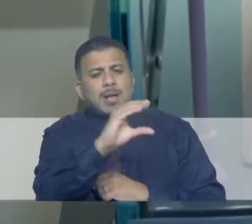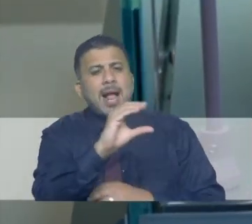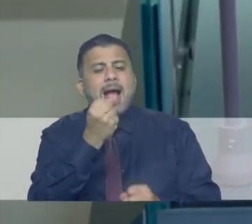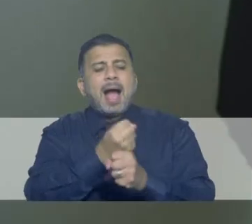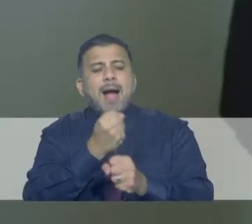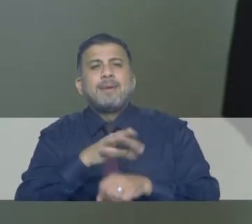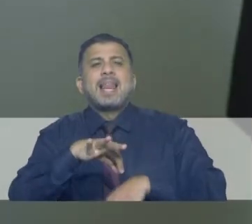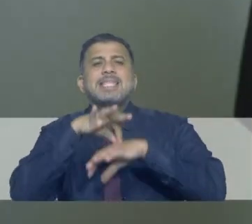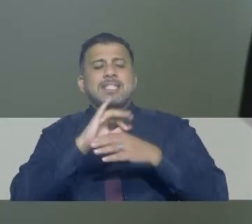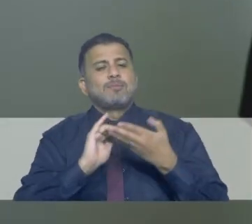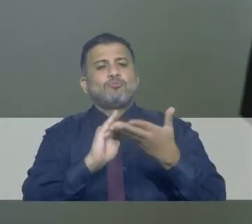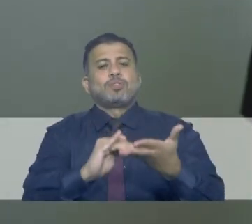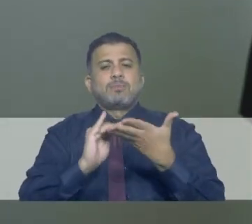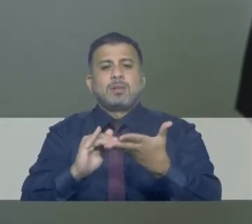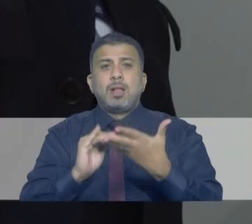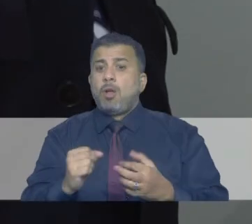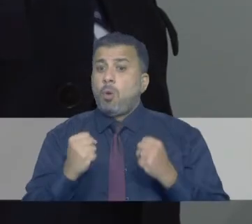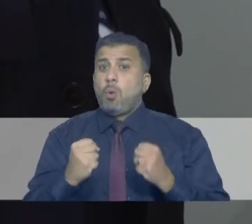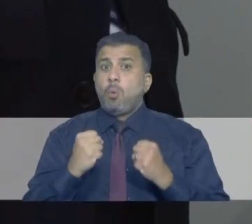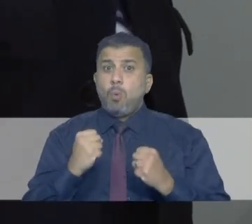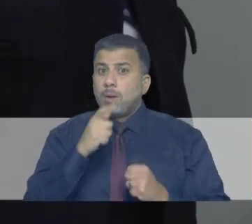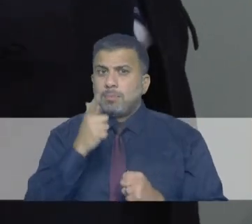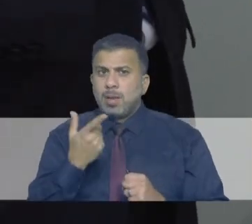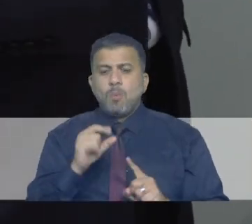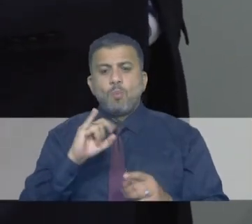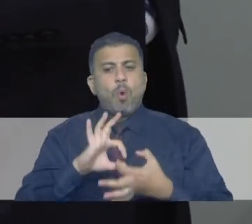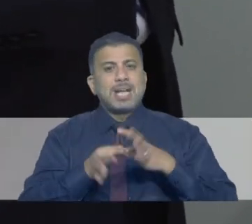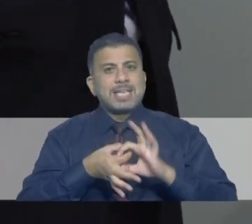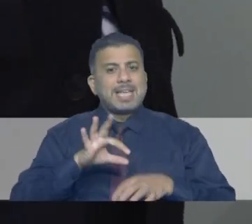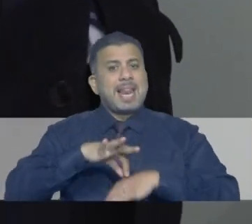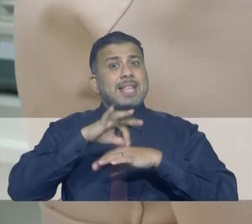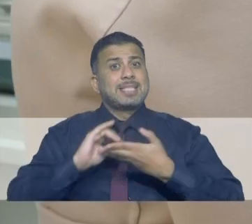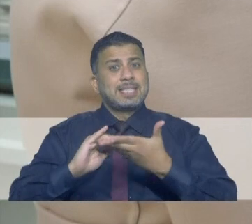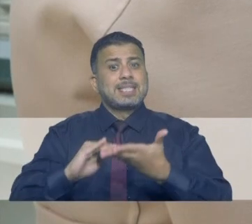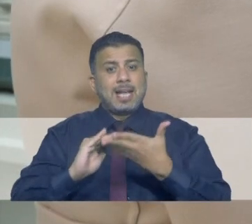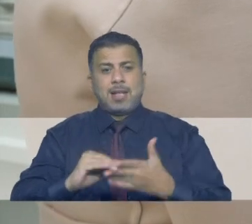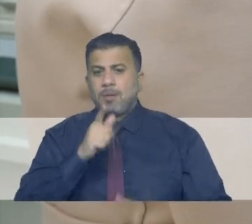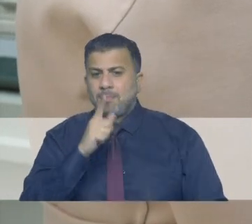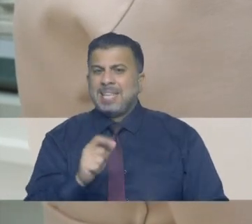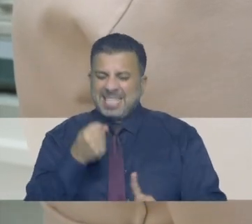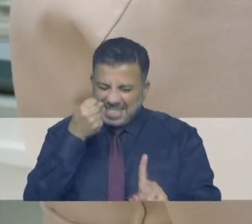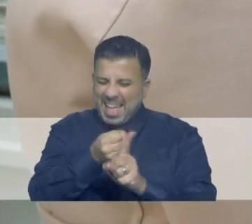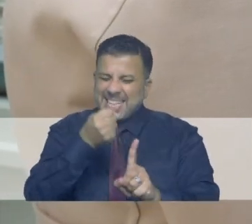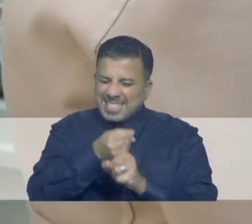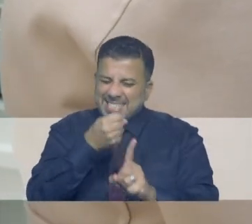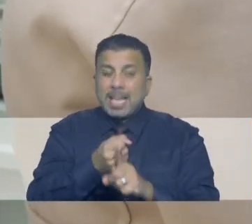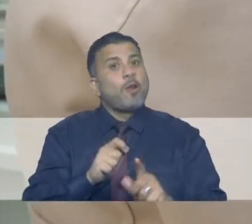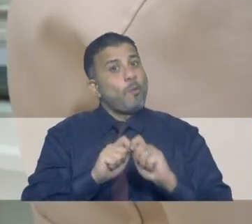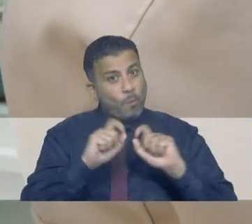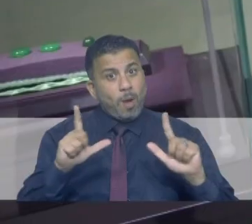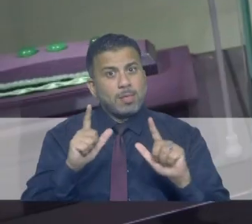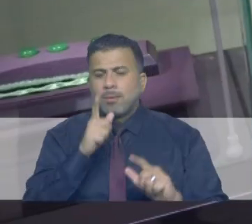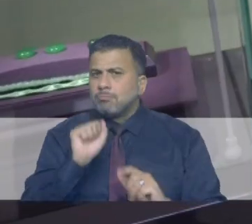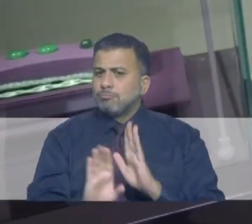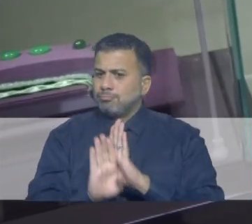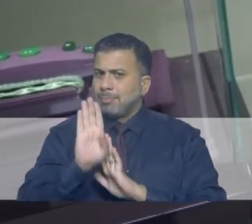الأعمال الإنسانية لتعزيز قوة وقدرة المؤسسات الإنسانية على إحداث تأثير ملموس وإبراز